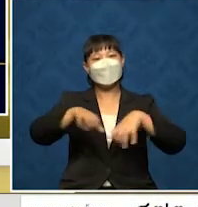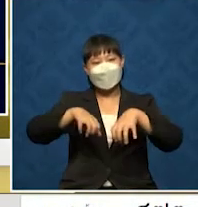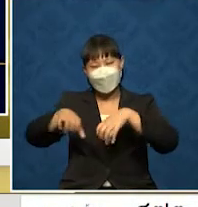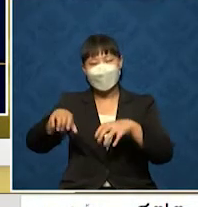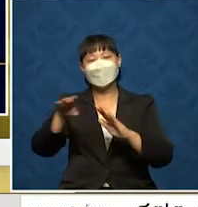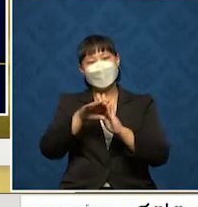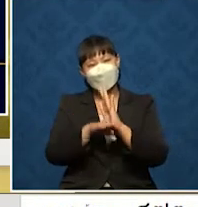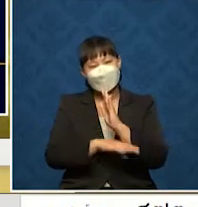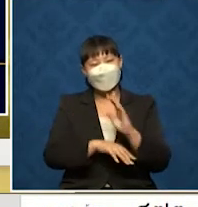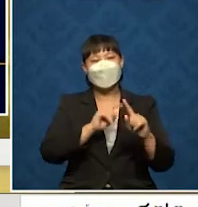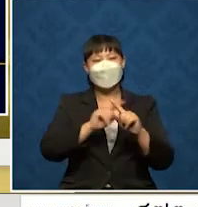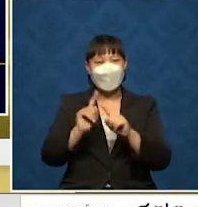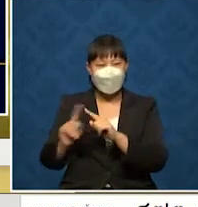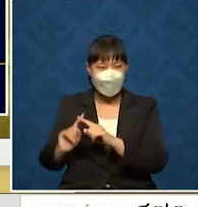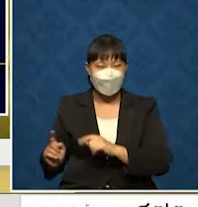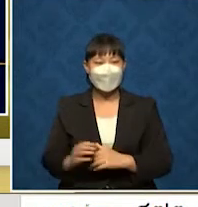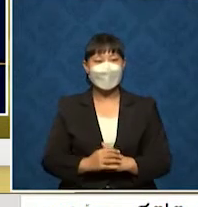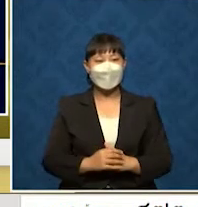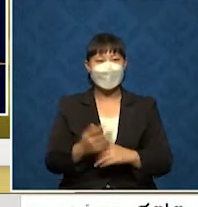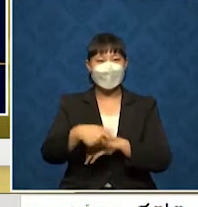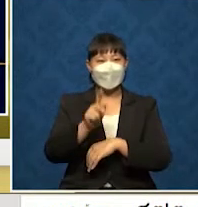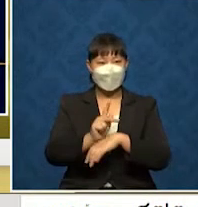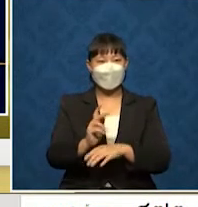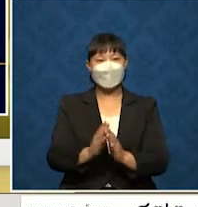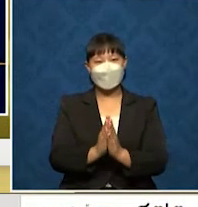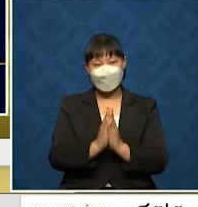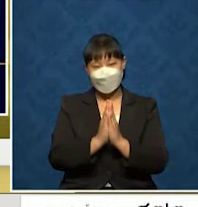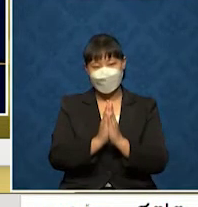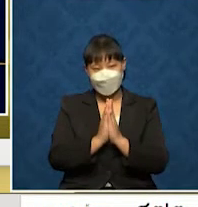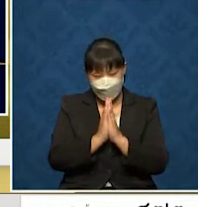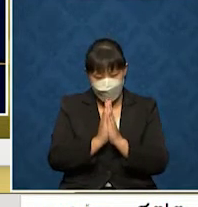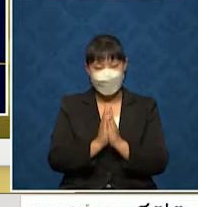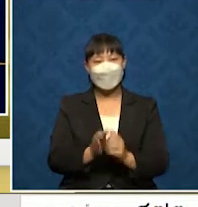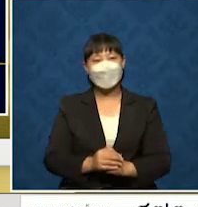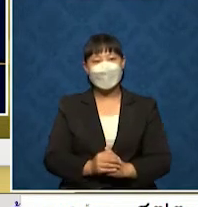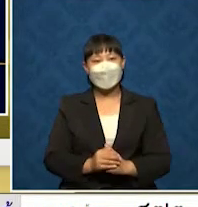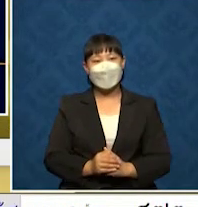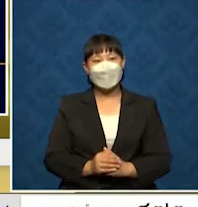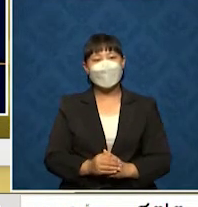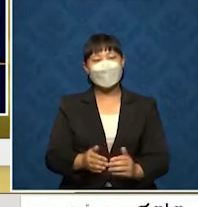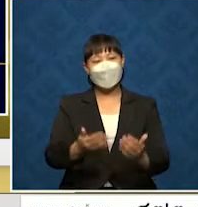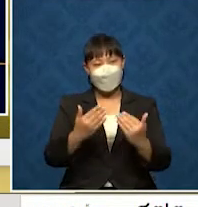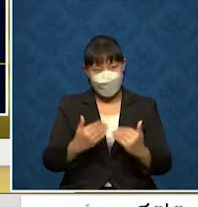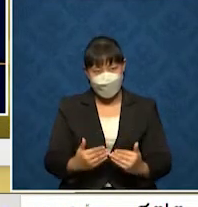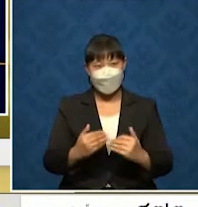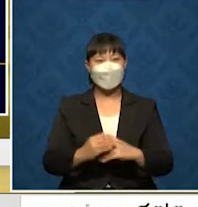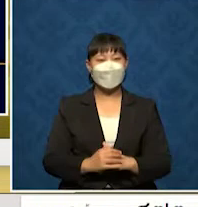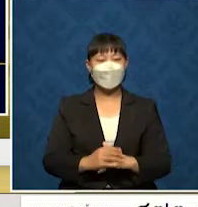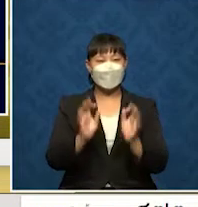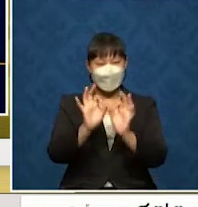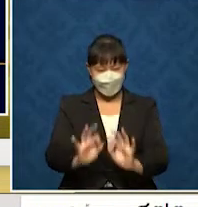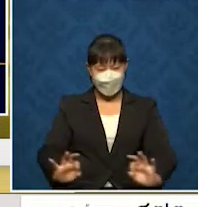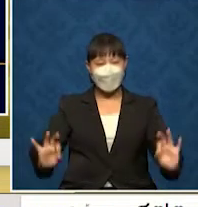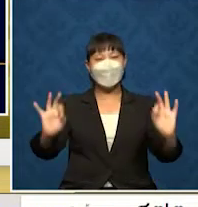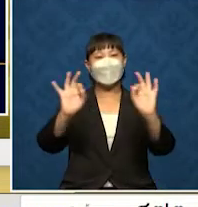รงนี้ท่านประธานที่เคารพครับมาถึงขั้นตอนที่สำคัญอีก